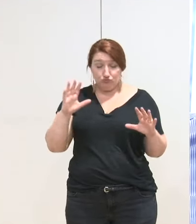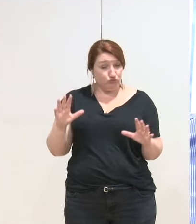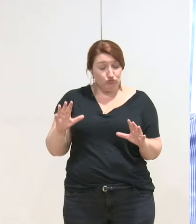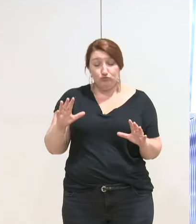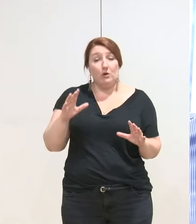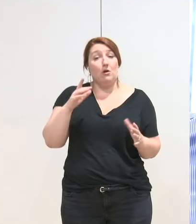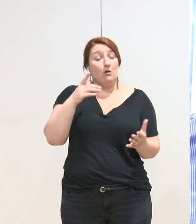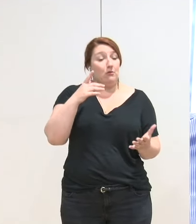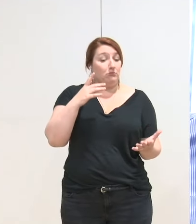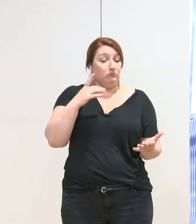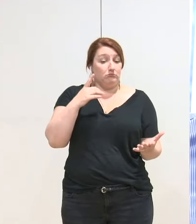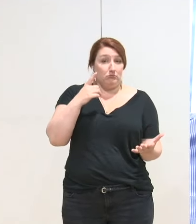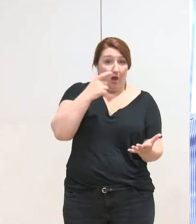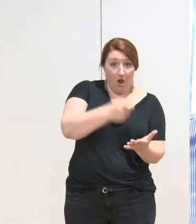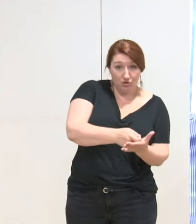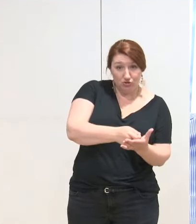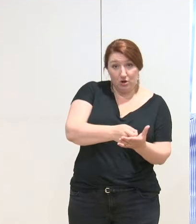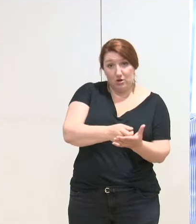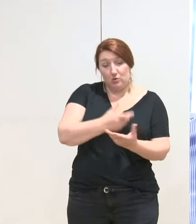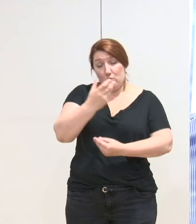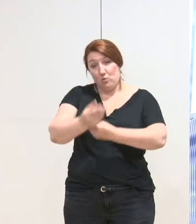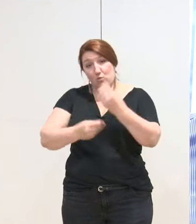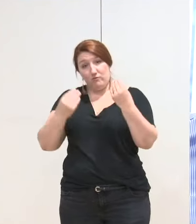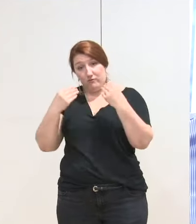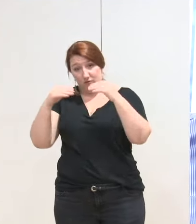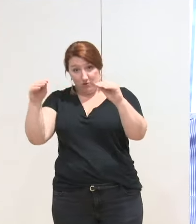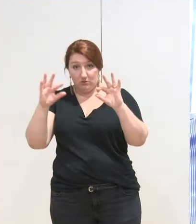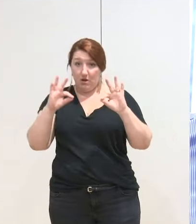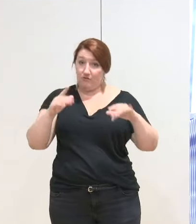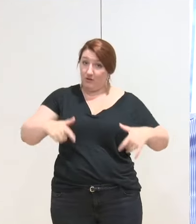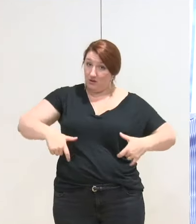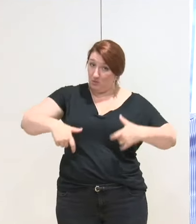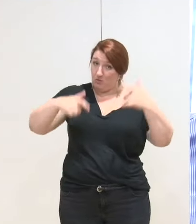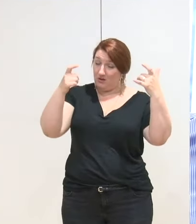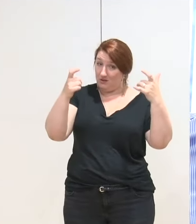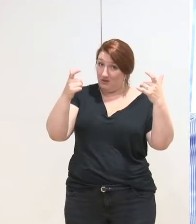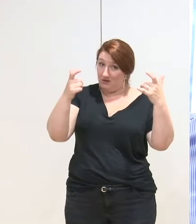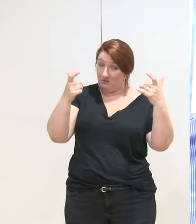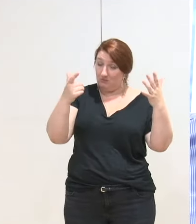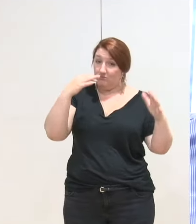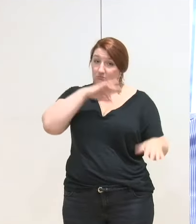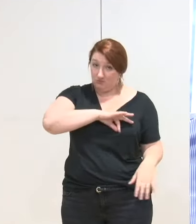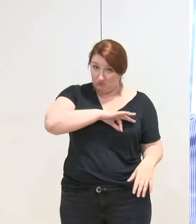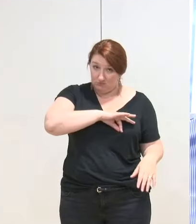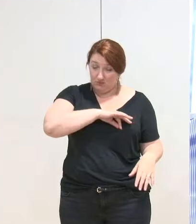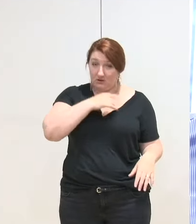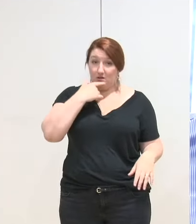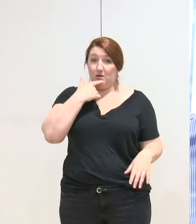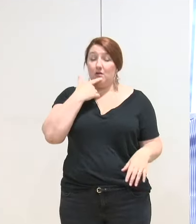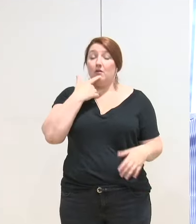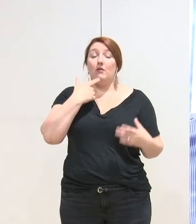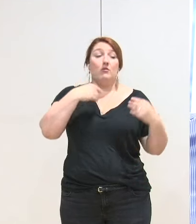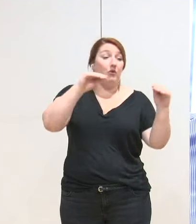achat et une vente d'un bien immobilier donc plus il y a de transaction immobilière plus la ville